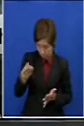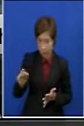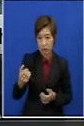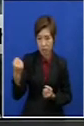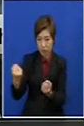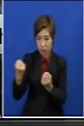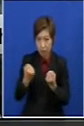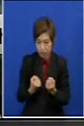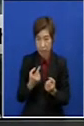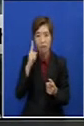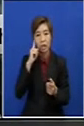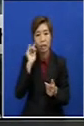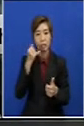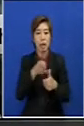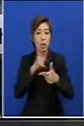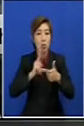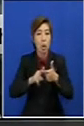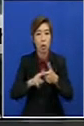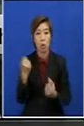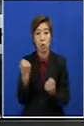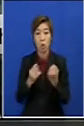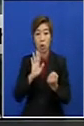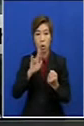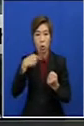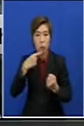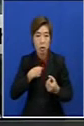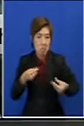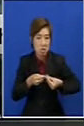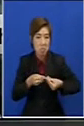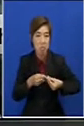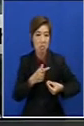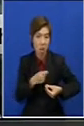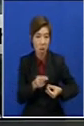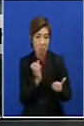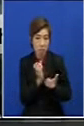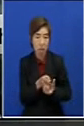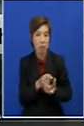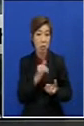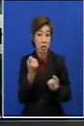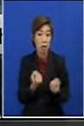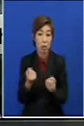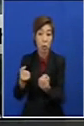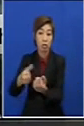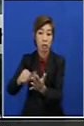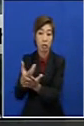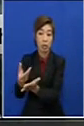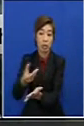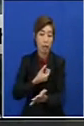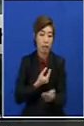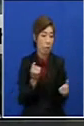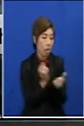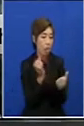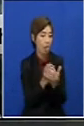ราสูงๆเพื่อรักษารถไว้2รถของพวกนักเล่นการพนันกลุ่มนี้มีโอกาสไถ่ถอนคืนน้อยเนื่องจากนำเงินไปเล่น